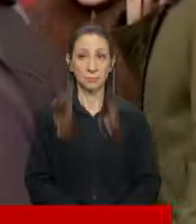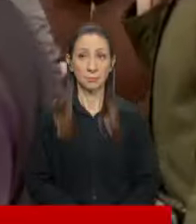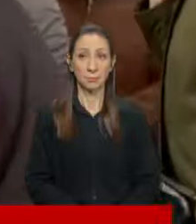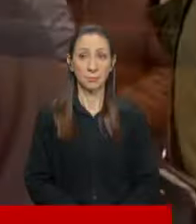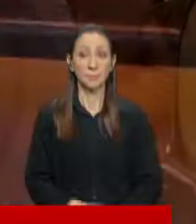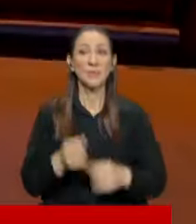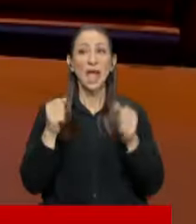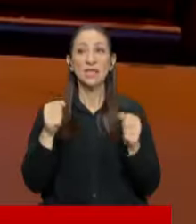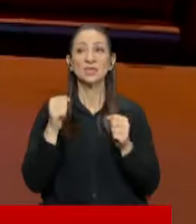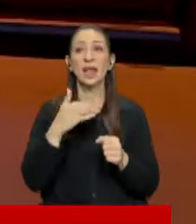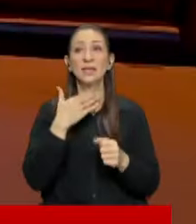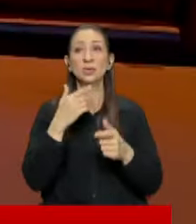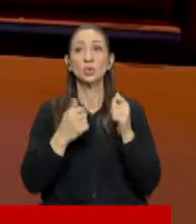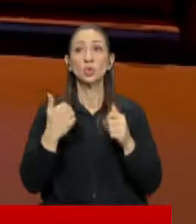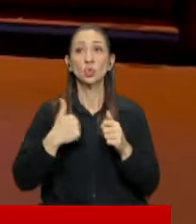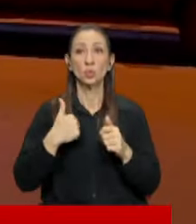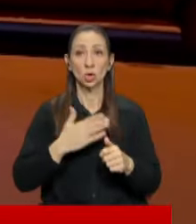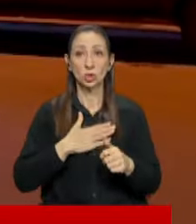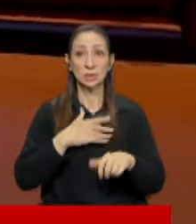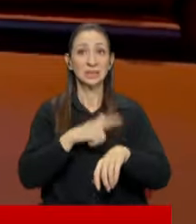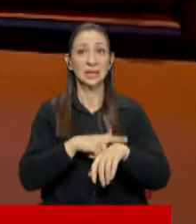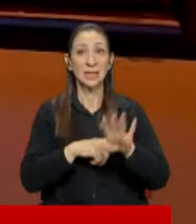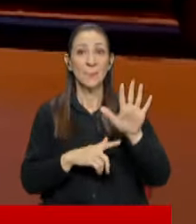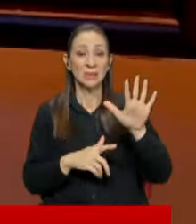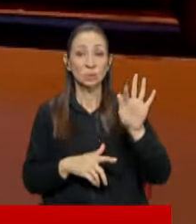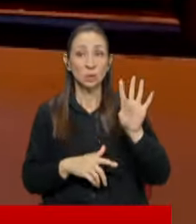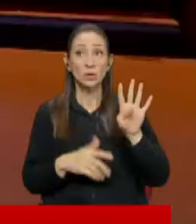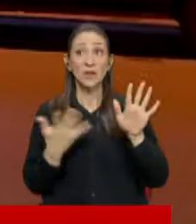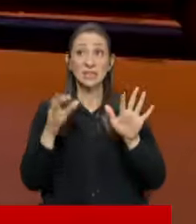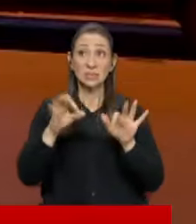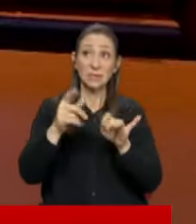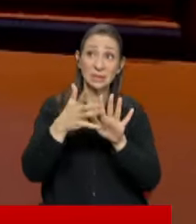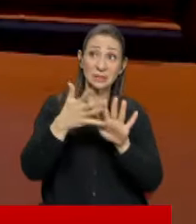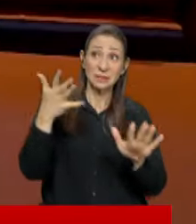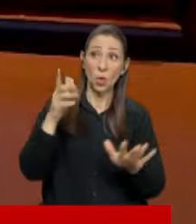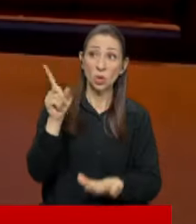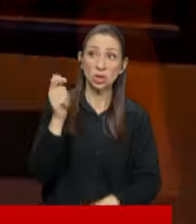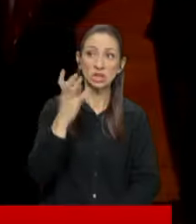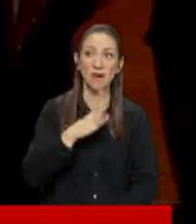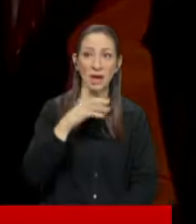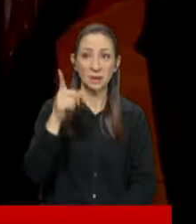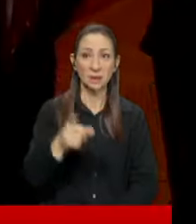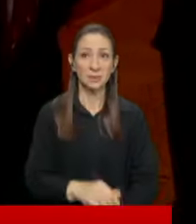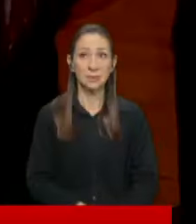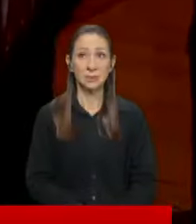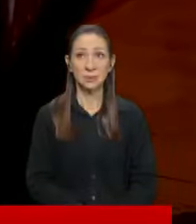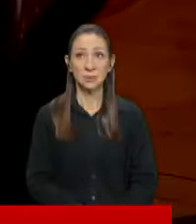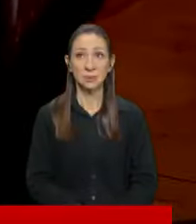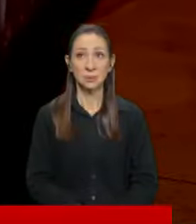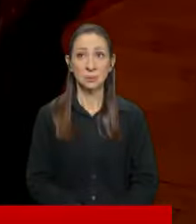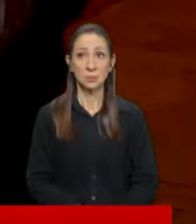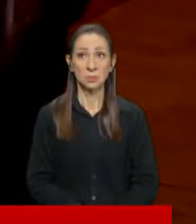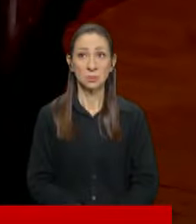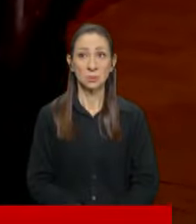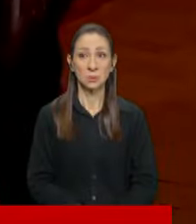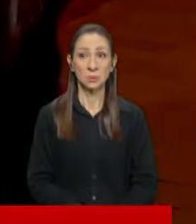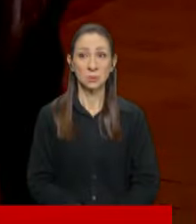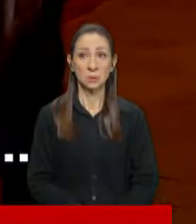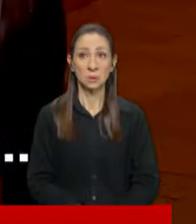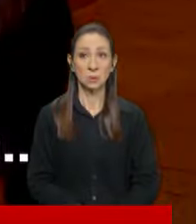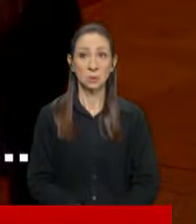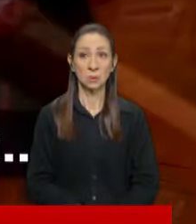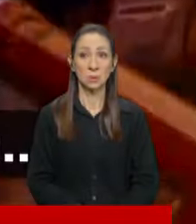yoktu. Erzincan Et ve Süt Kurumu'nun önündeyiz. Saat 5.30 ve daha şimdiden sırada 10 kişi var. Dün geldim sıraya girdim. Sıra geldi, et